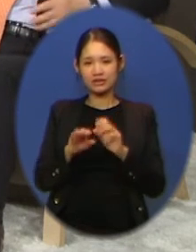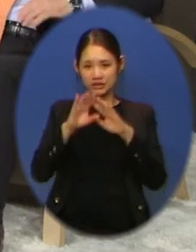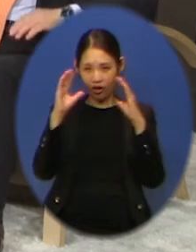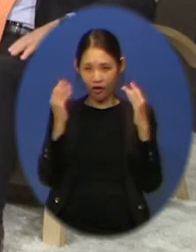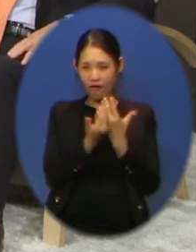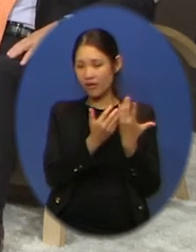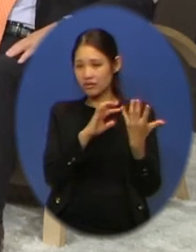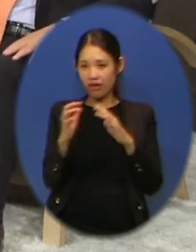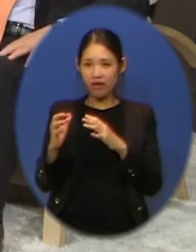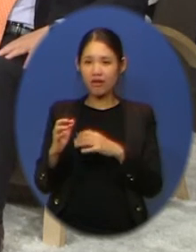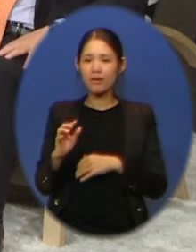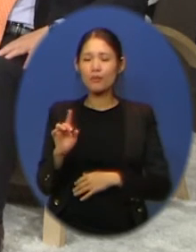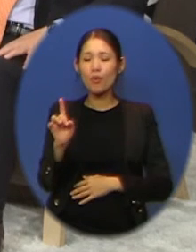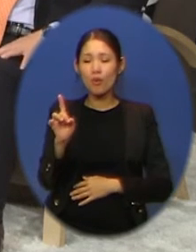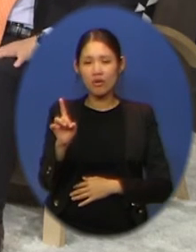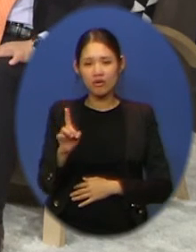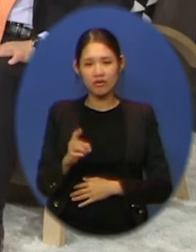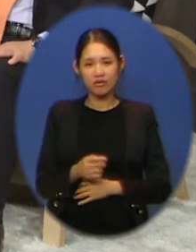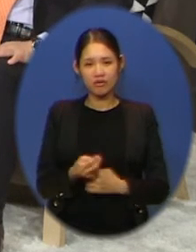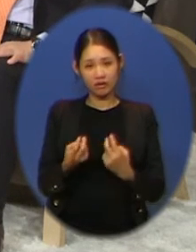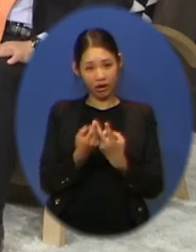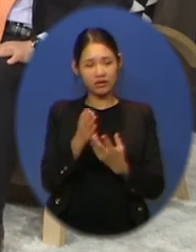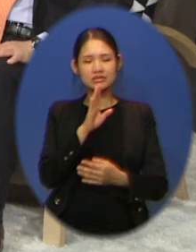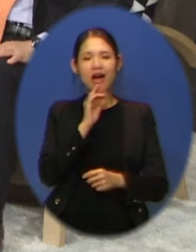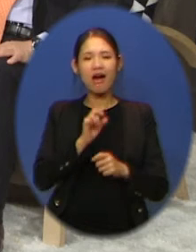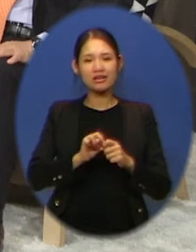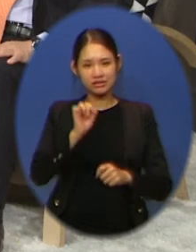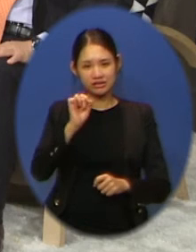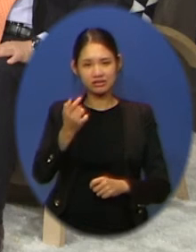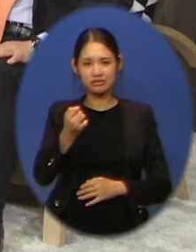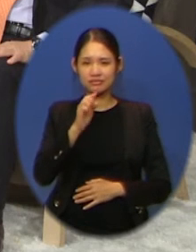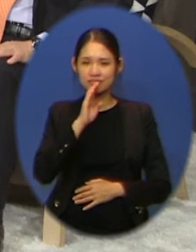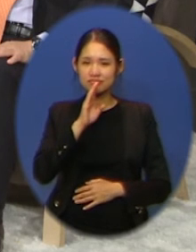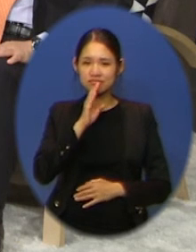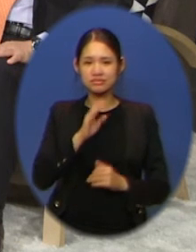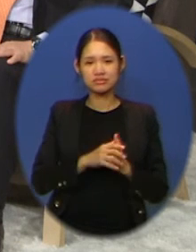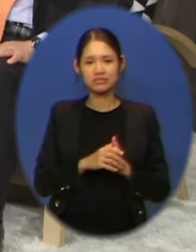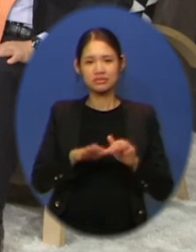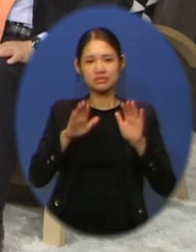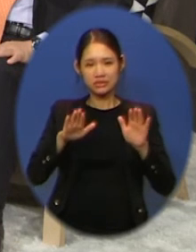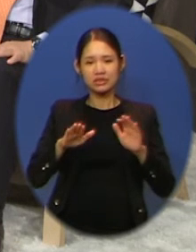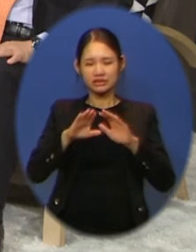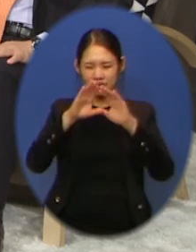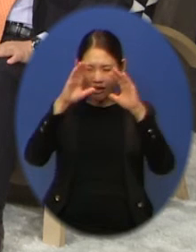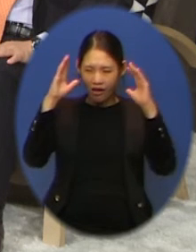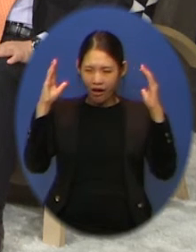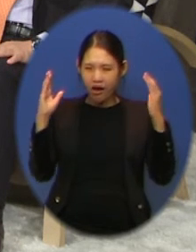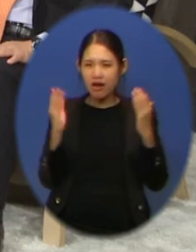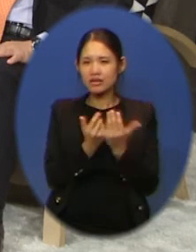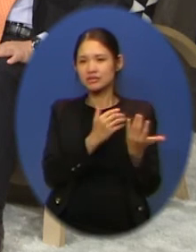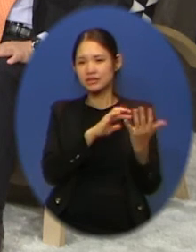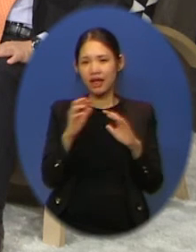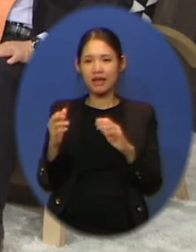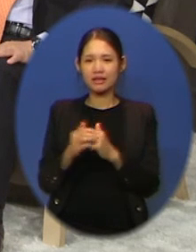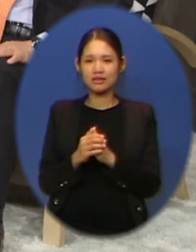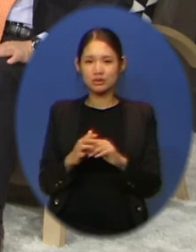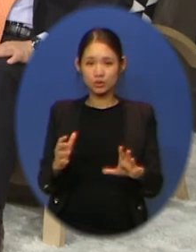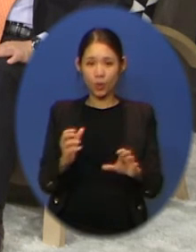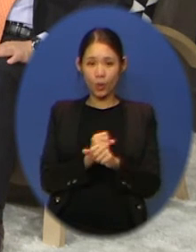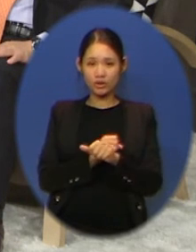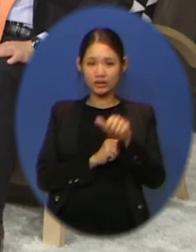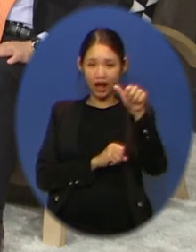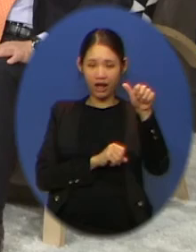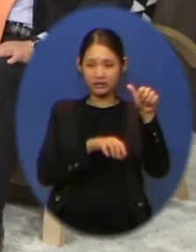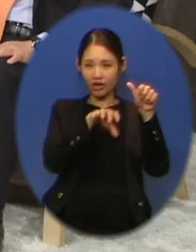이거는 어쩔 수 없는 팩트입니다. 사실이에요. 예. 그래서는 이번에 전 세계에서 다섯 나라가 와서